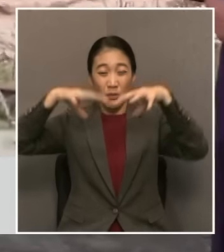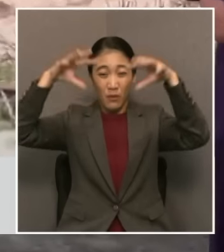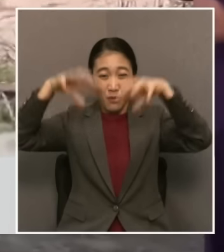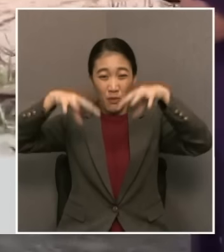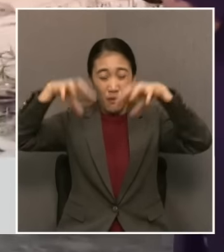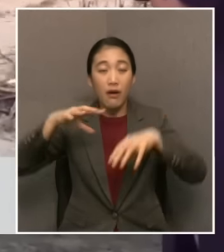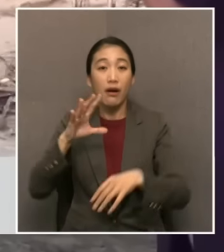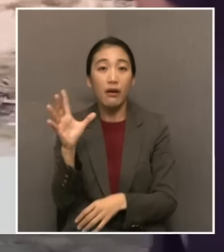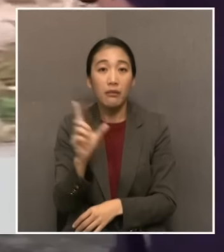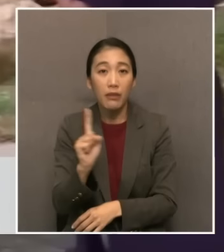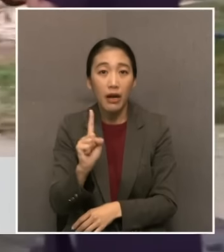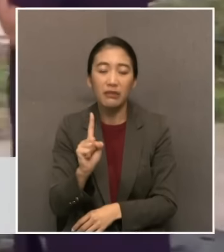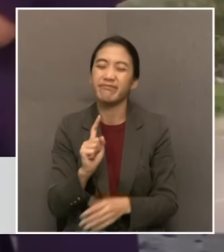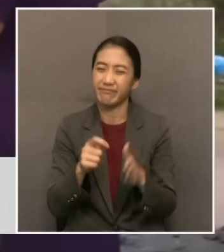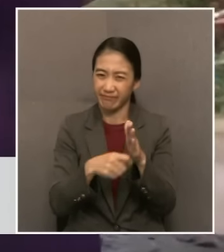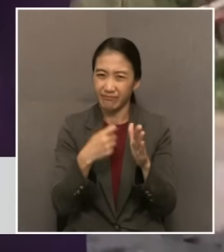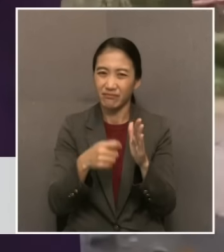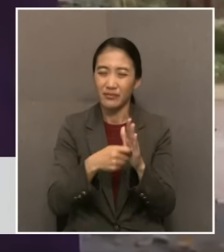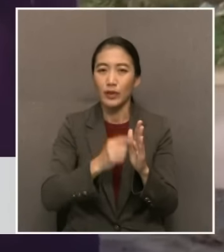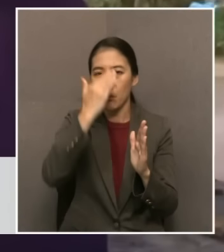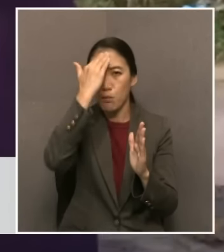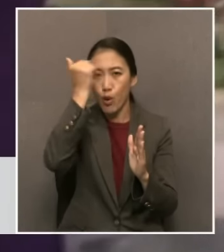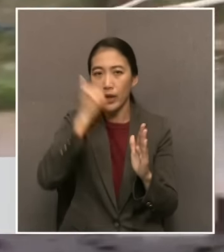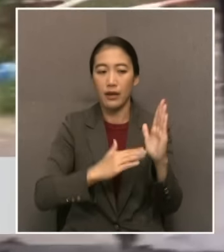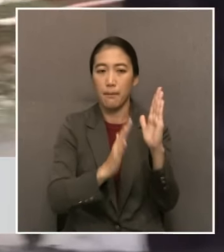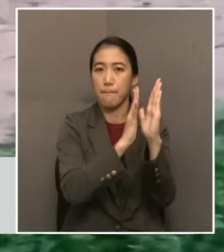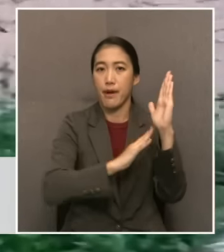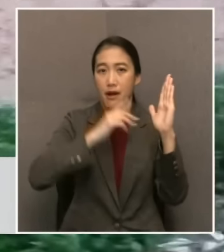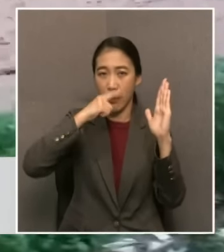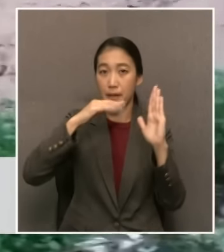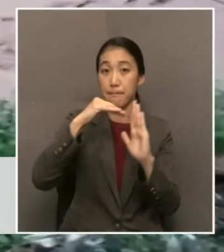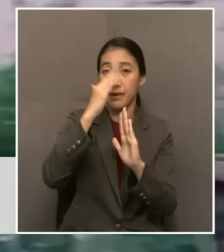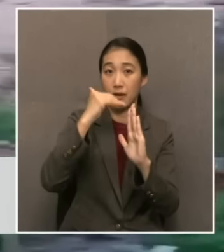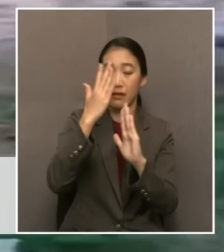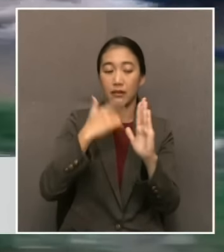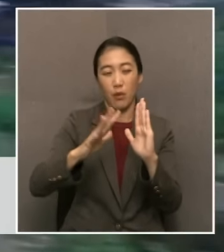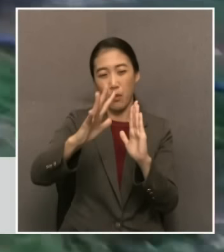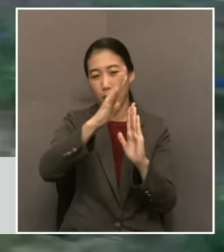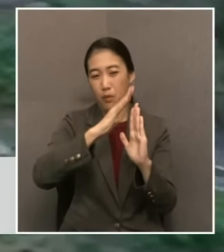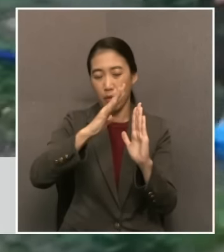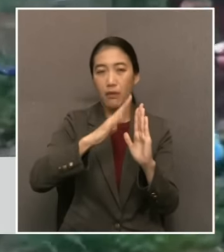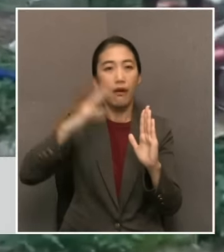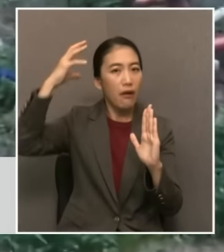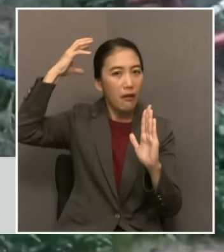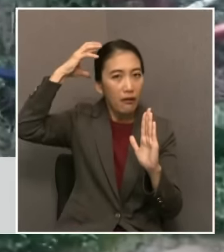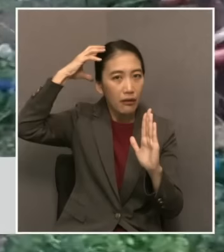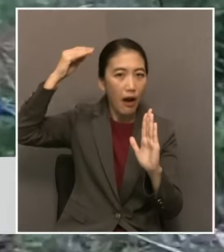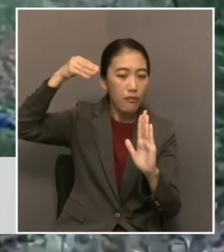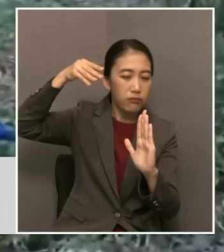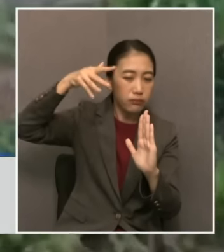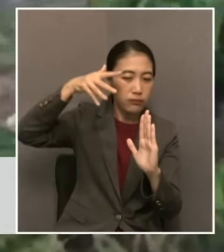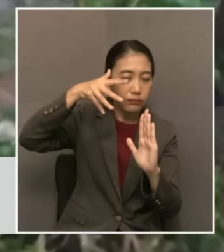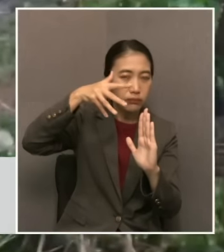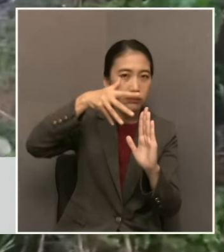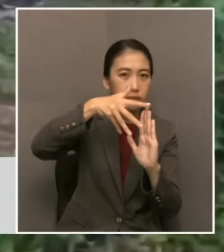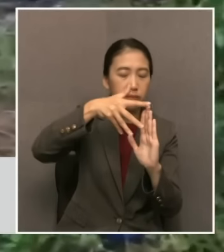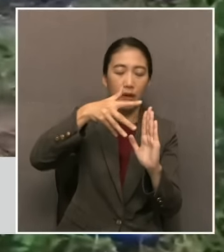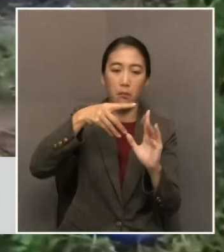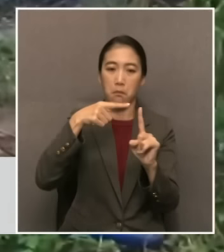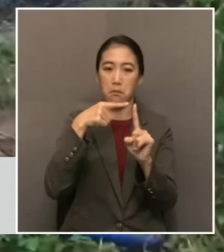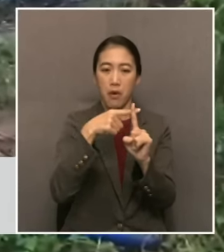นะคะทั้งร่องมรสุมที่ยังพาดผ่านตอนบนของภาคเหนือและประเทศลาวตอนบนเข้าสู่หย่อมความกดอากาศ